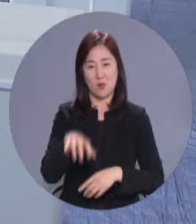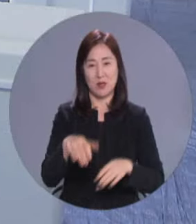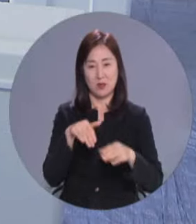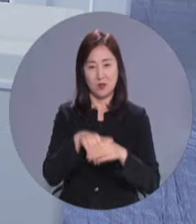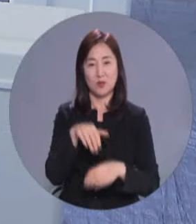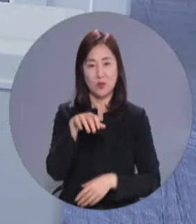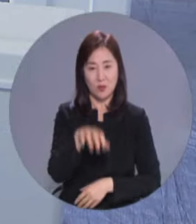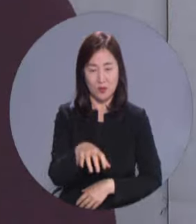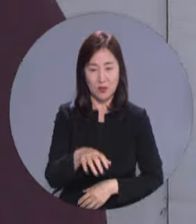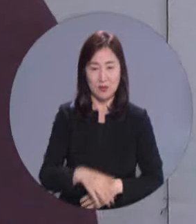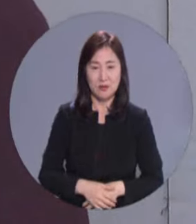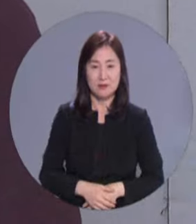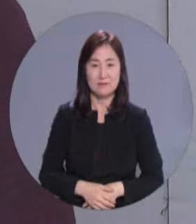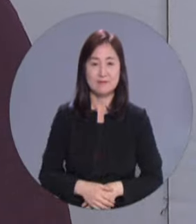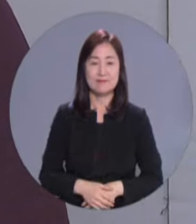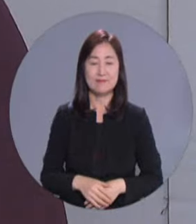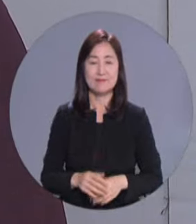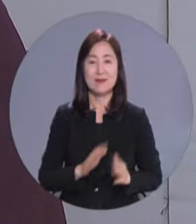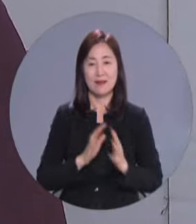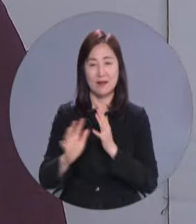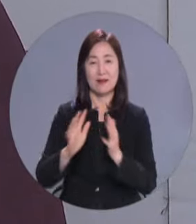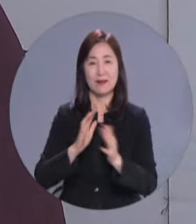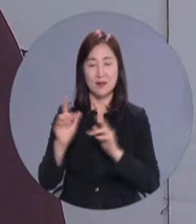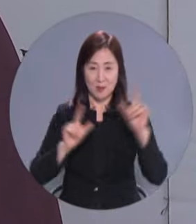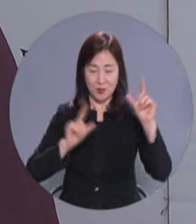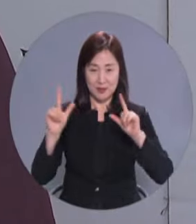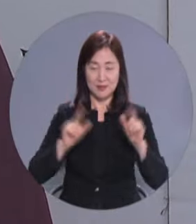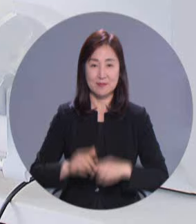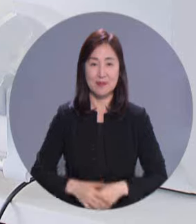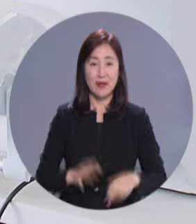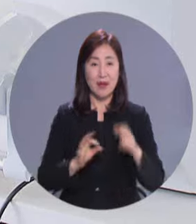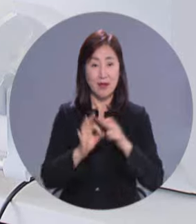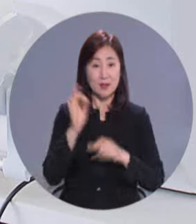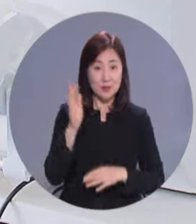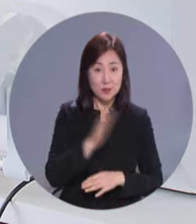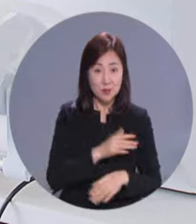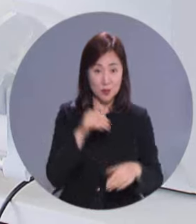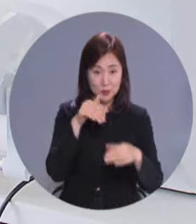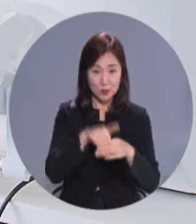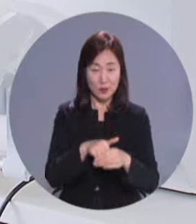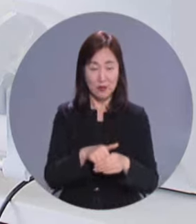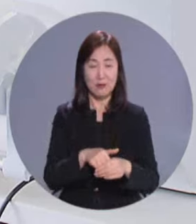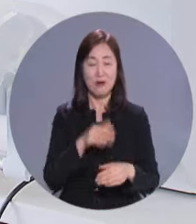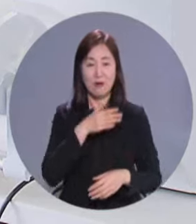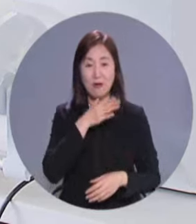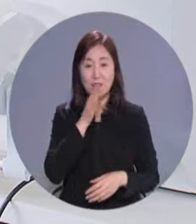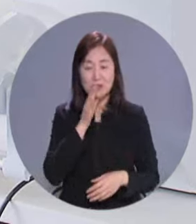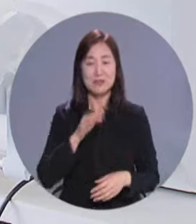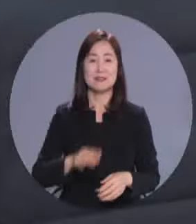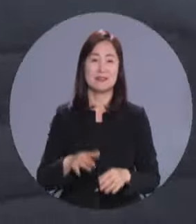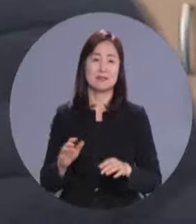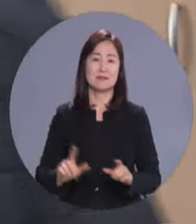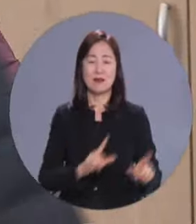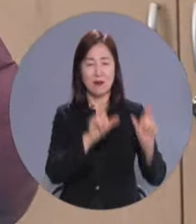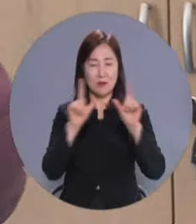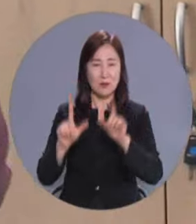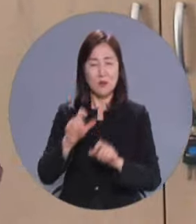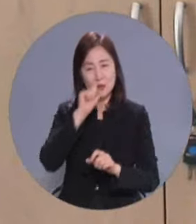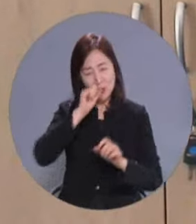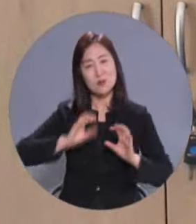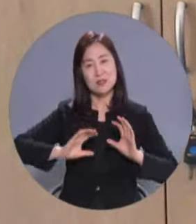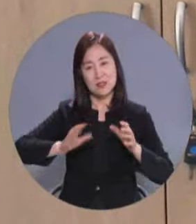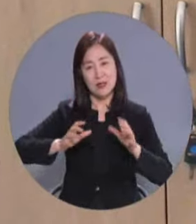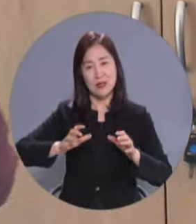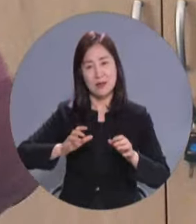투표소에 유권자들의 발길이 이어졌습니다 아침 일찍 투표에 나선 어르신들은 서민들의 삶이 더 나아지기를